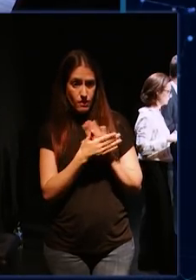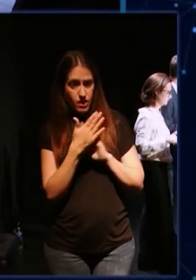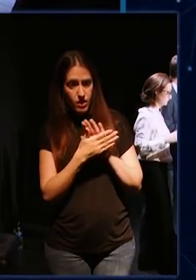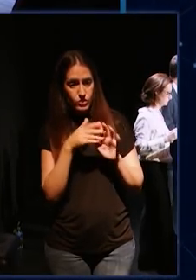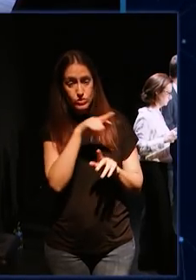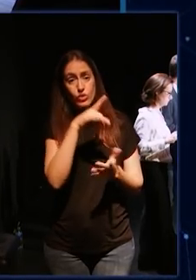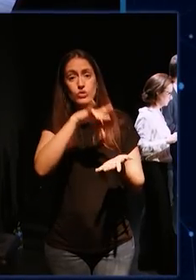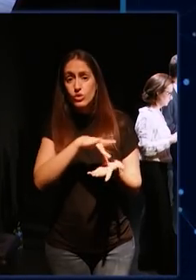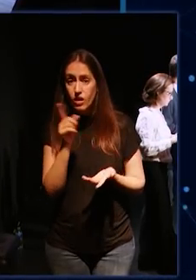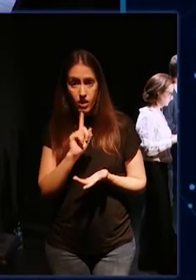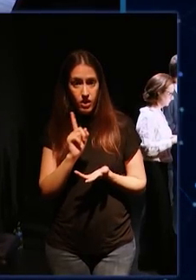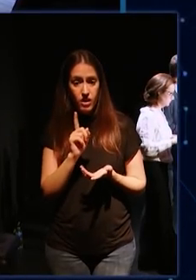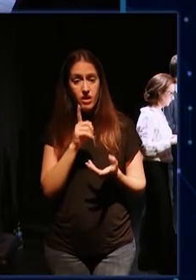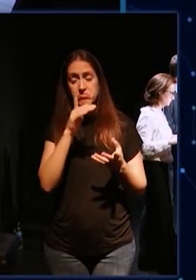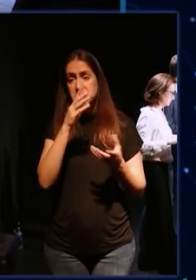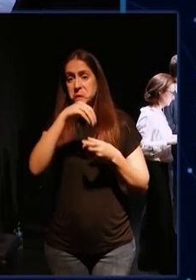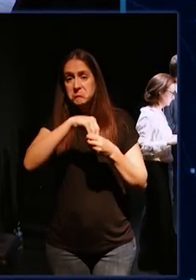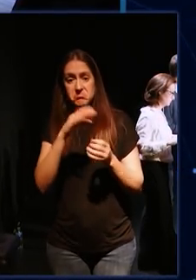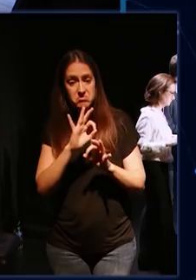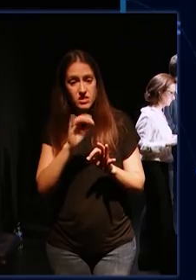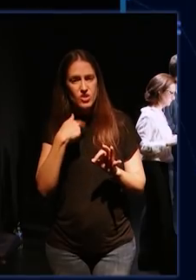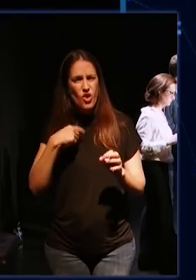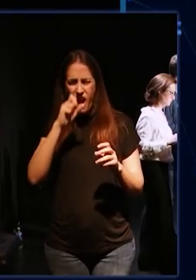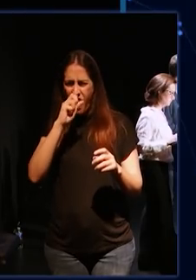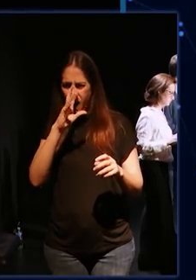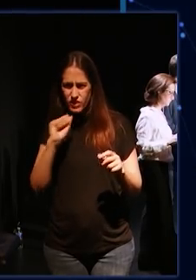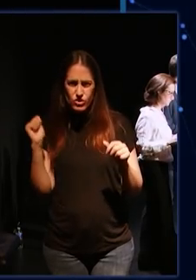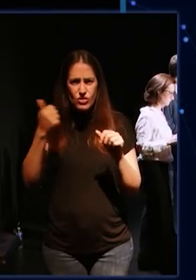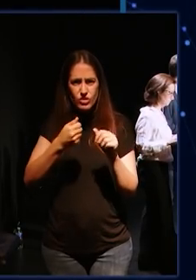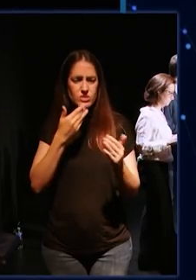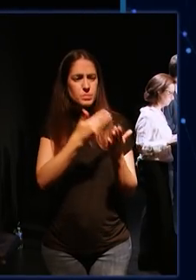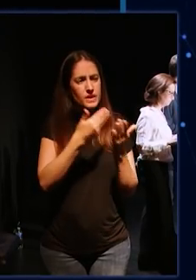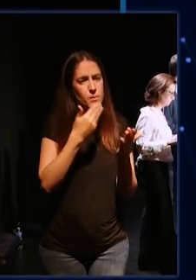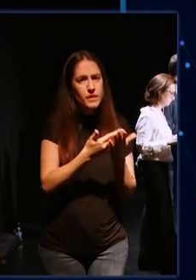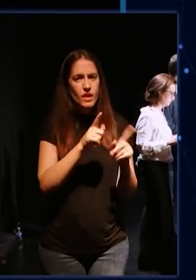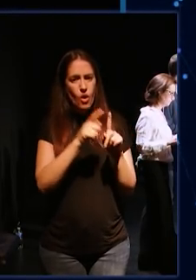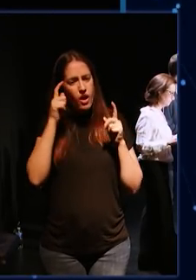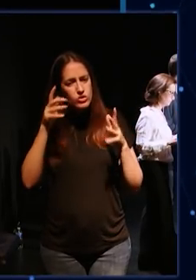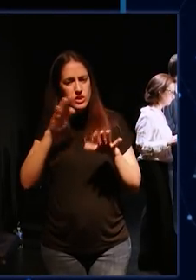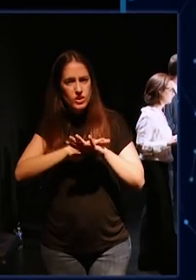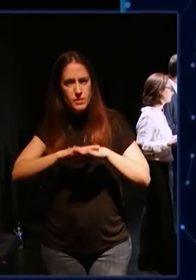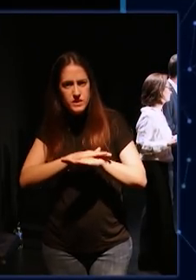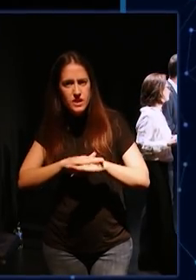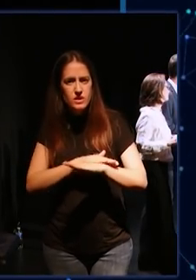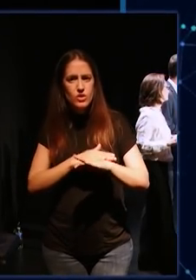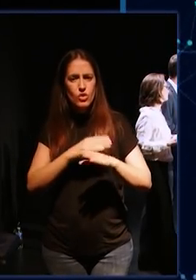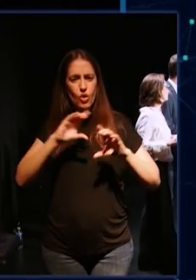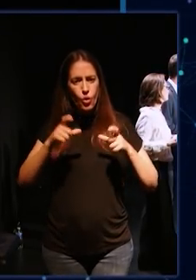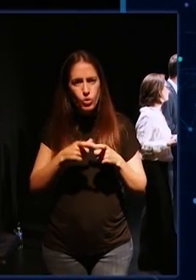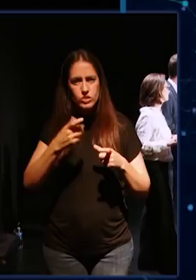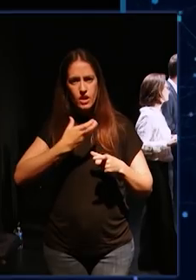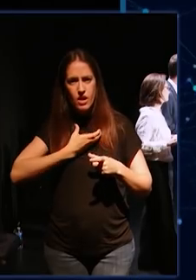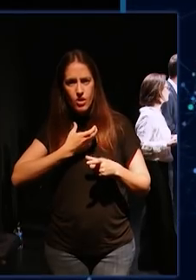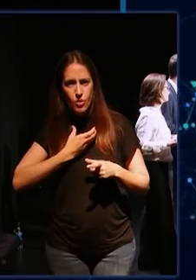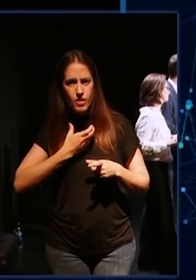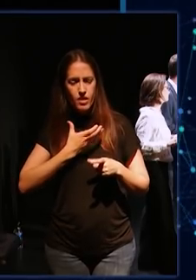no hi has estat, no hi heu volgut estar, portem anys demanant-vos que us incorporeu als consells d'administració, a les juntes de govern. Com bé saps, a